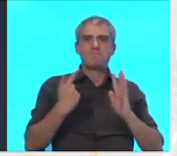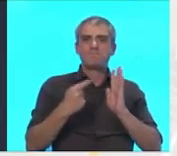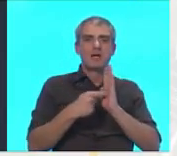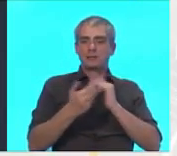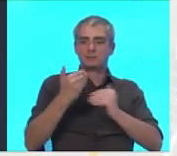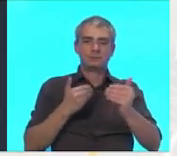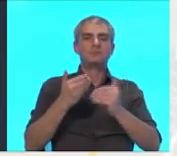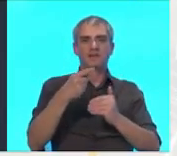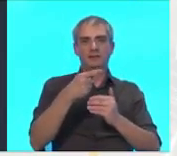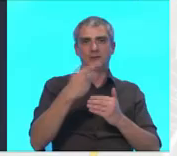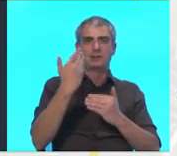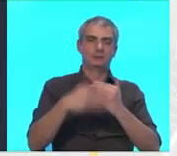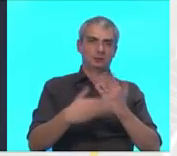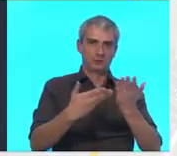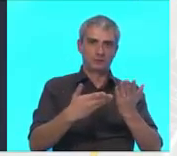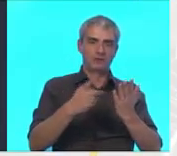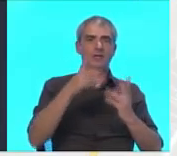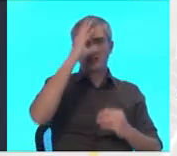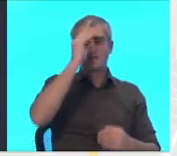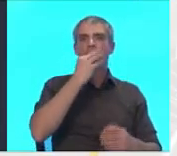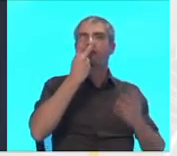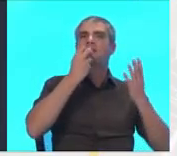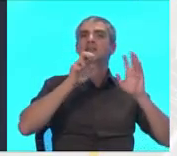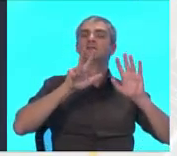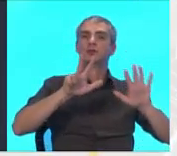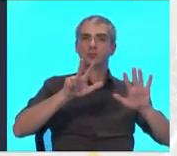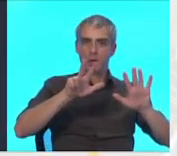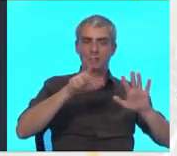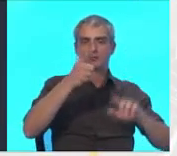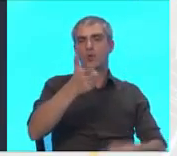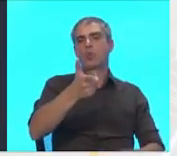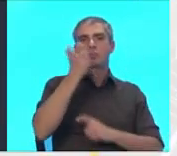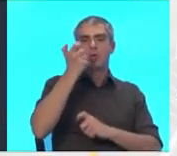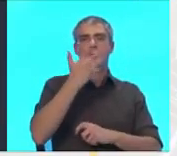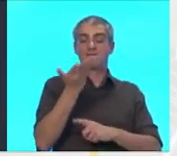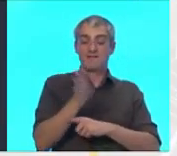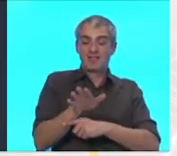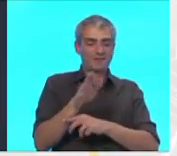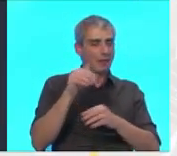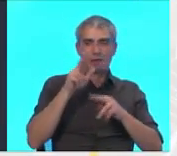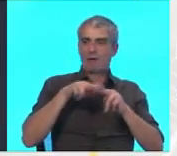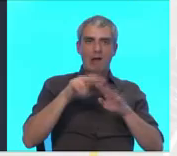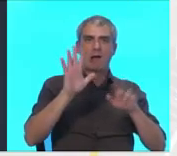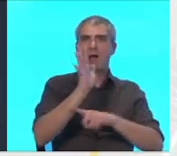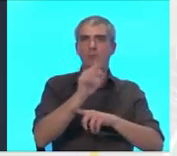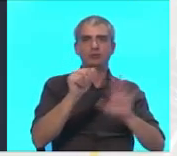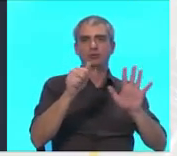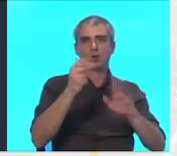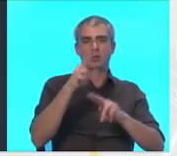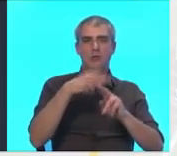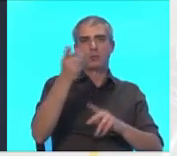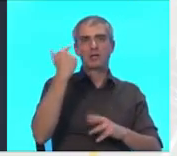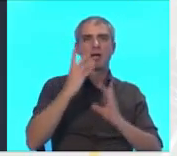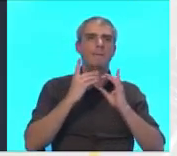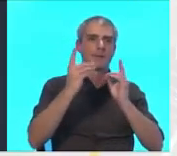אבל זו השורה התחתונה, מדובר בגבר בן 28 שנורא ונפטר ממש כ-5-6 דקות לאחר הירי, כאשר הוא היה בדרך בפינוי